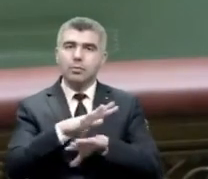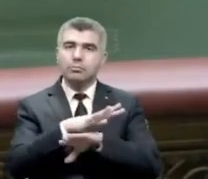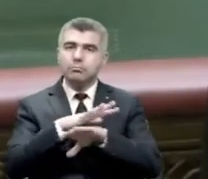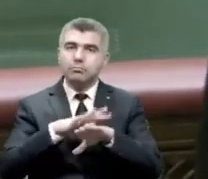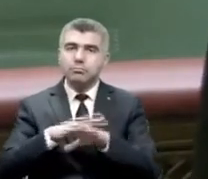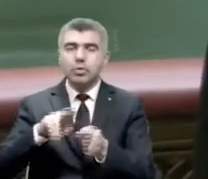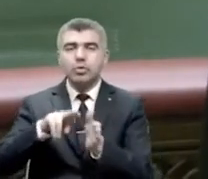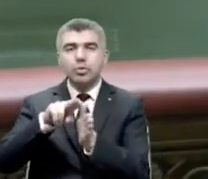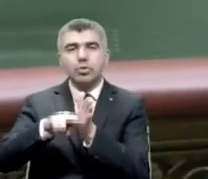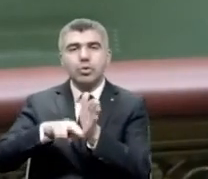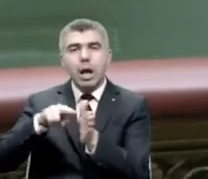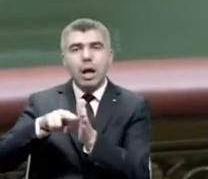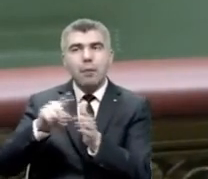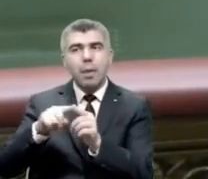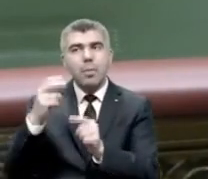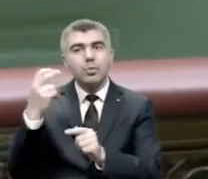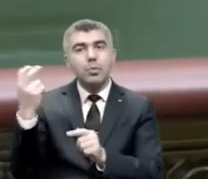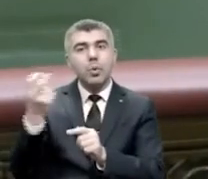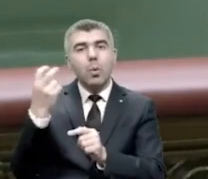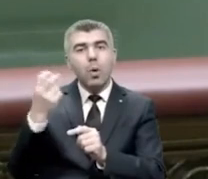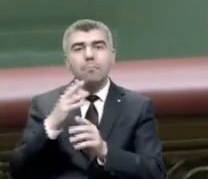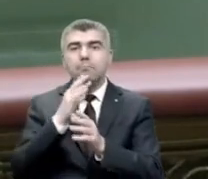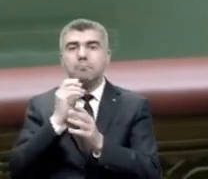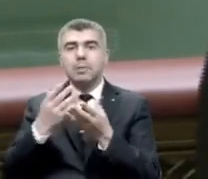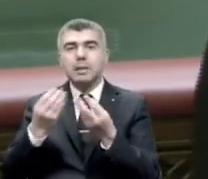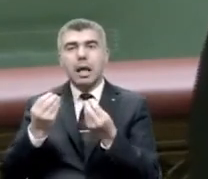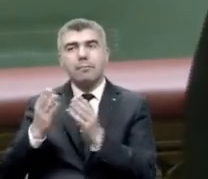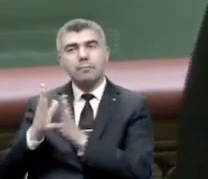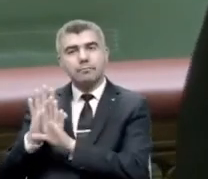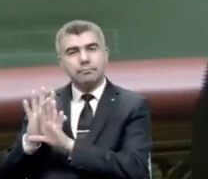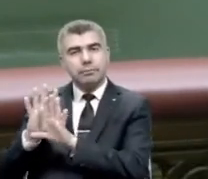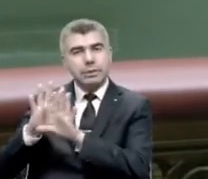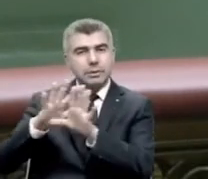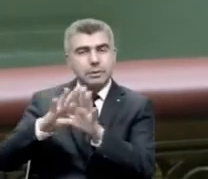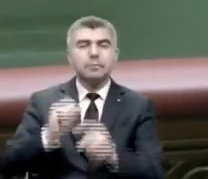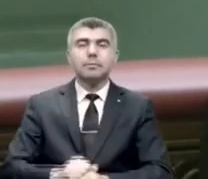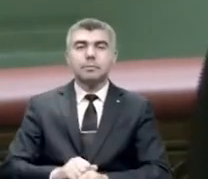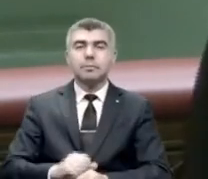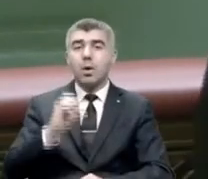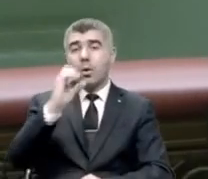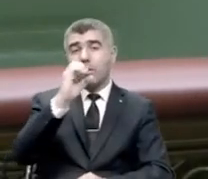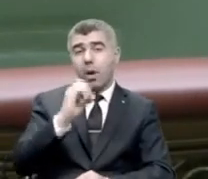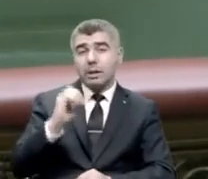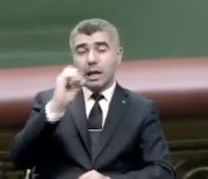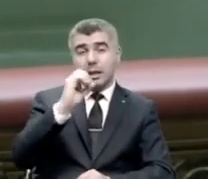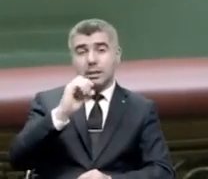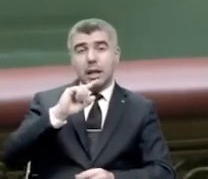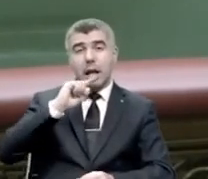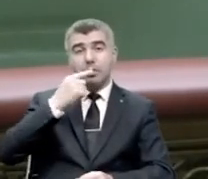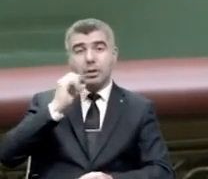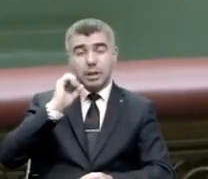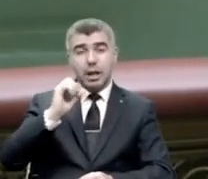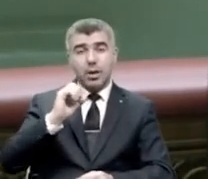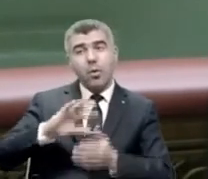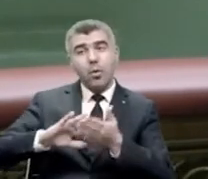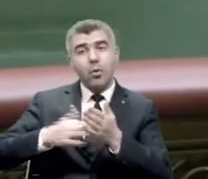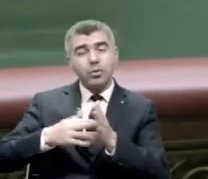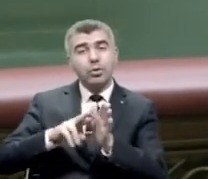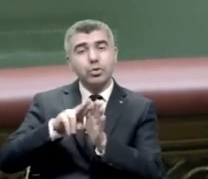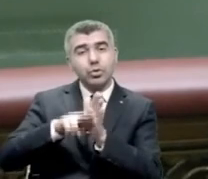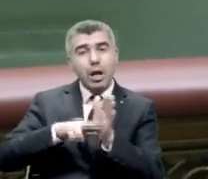تعرف مؤهلات سياحية كبيرة. السيد الوزير، درعة فيلالت تستغيث ولسان حال أهلها